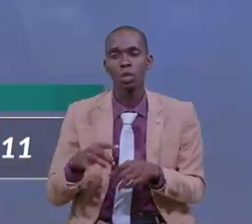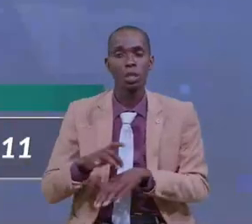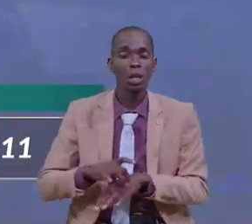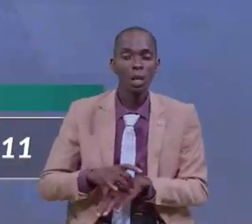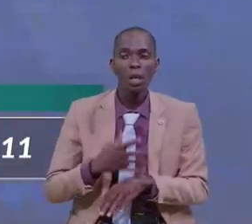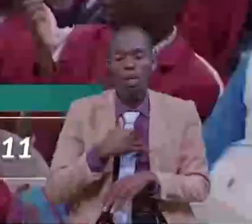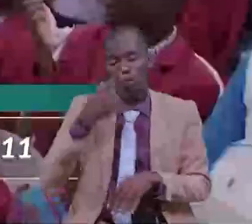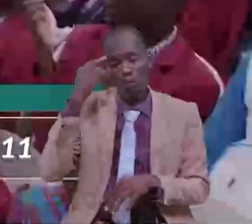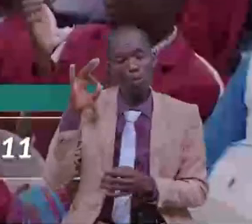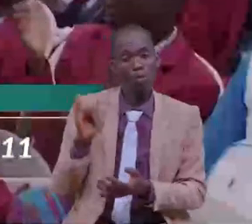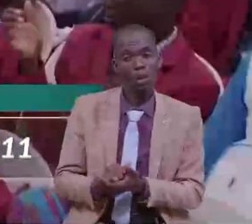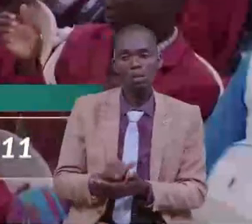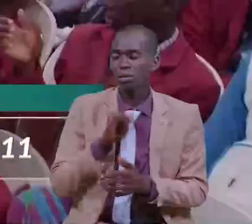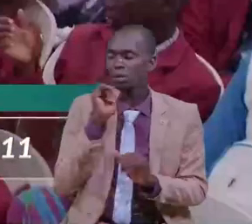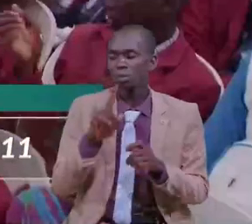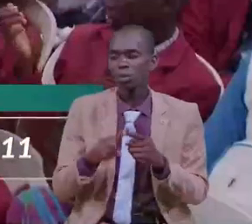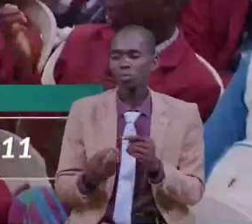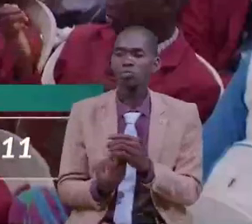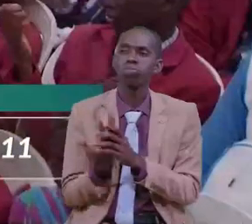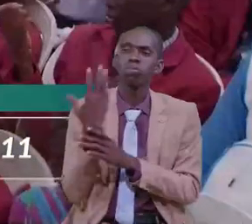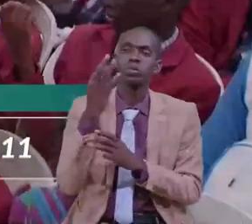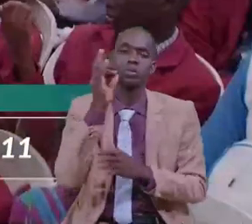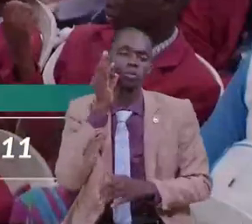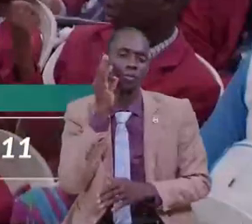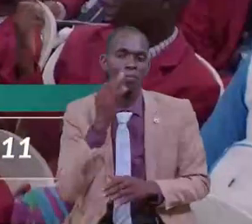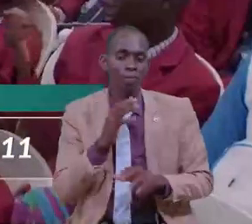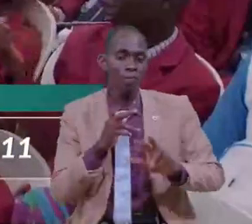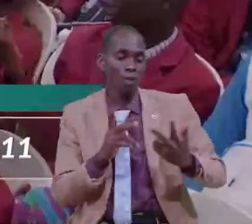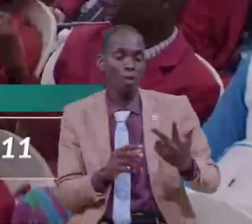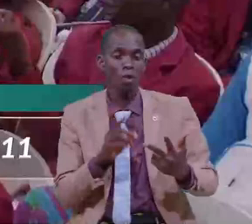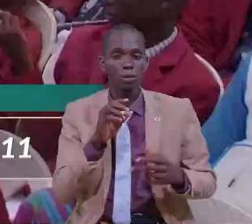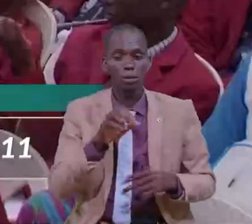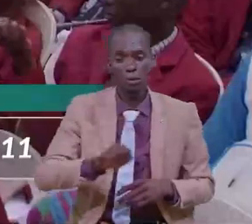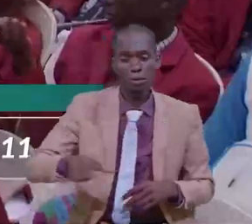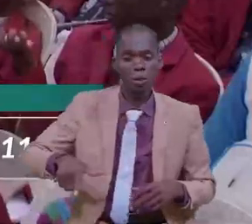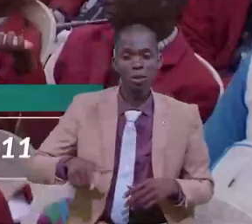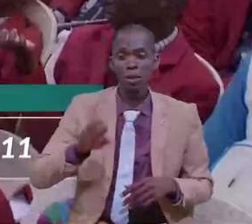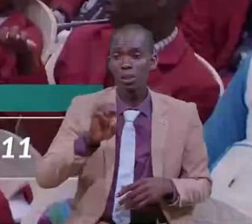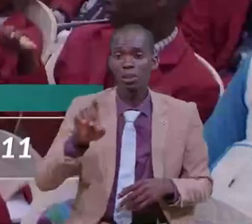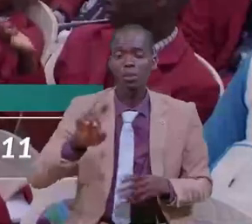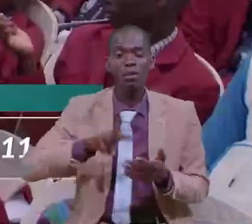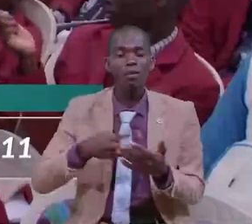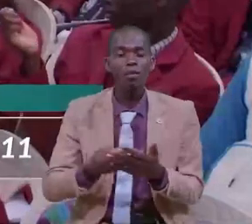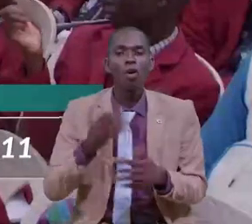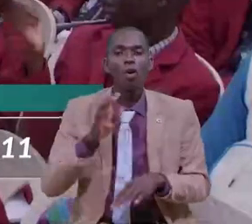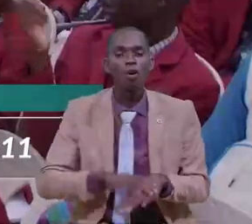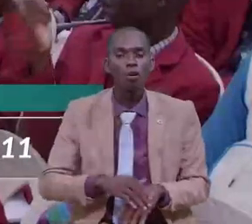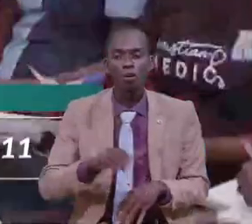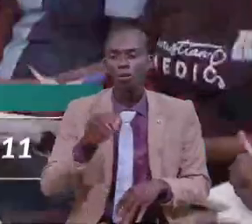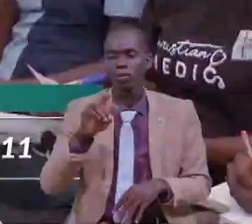Et pour cela n'a pas pu porter de fruits. Ensuite, l'autre semence est tombée sur des